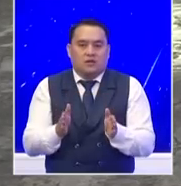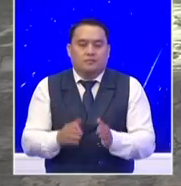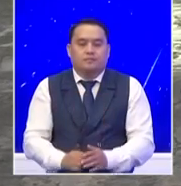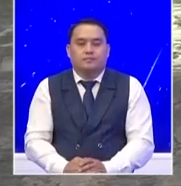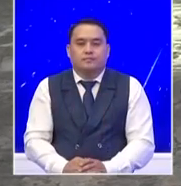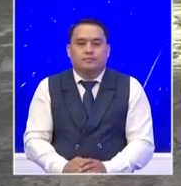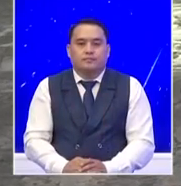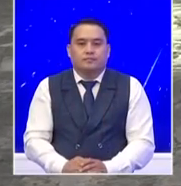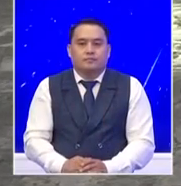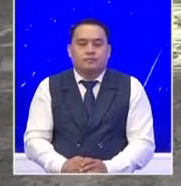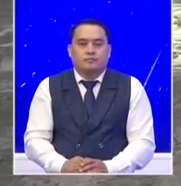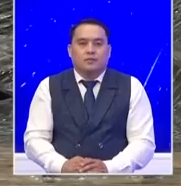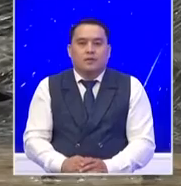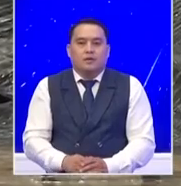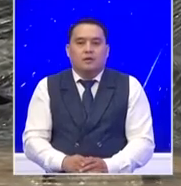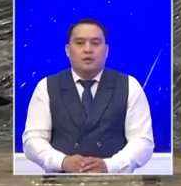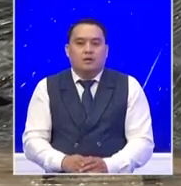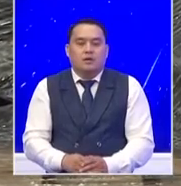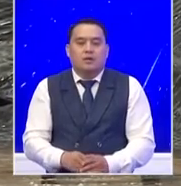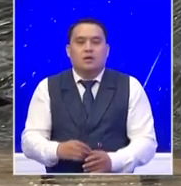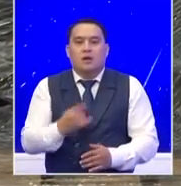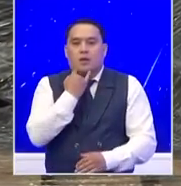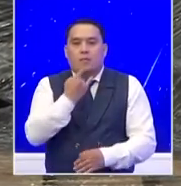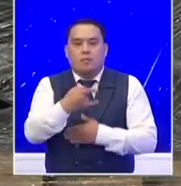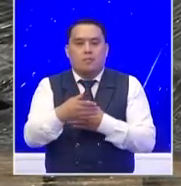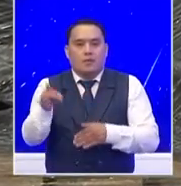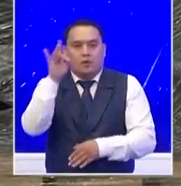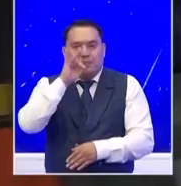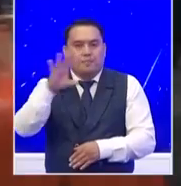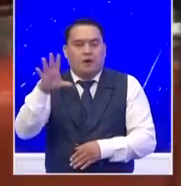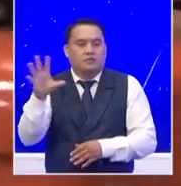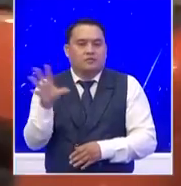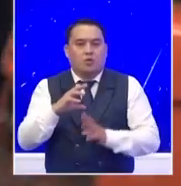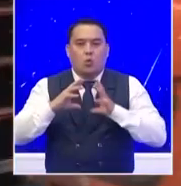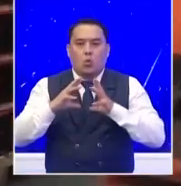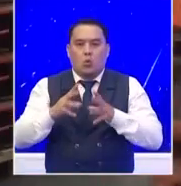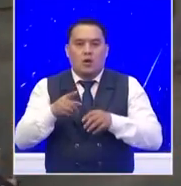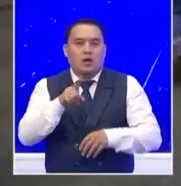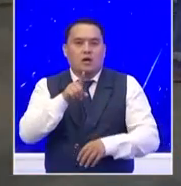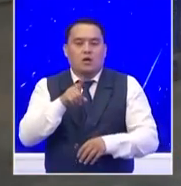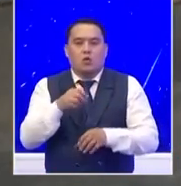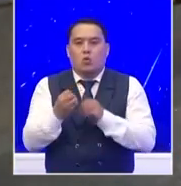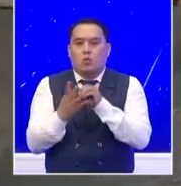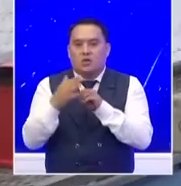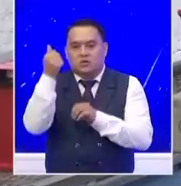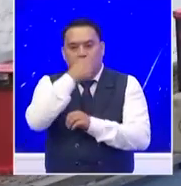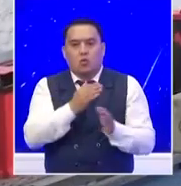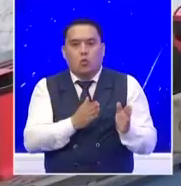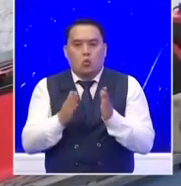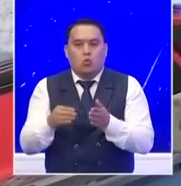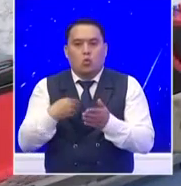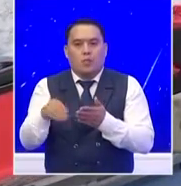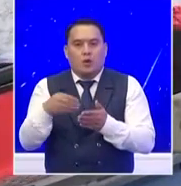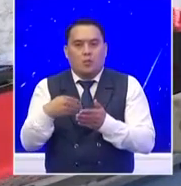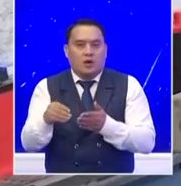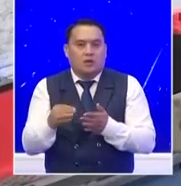Барыс Номад Қайнар аккумулятор зауытының ең танымал брендтері. Бұл өнімдерді ТМД елдер 15 жылдан бері тұрақты түрде алып